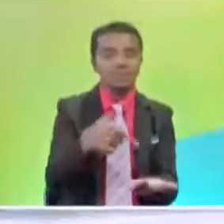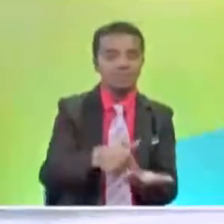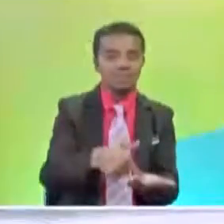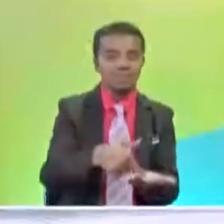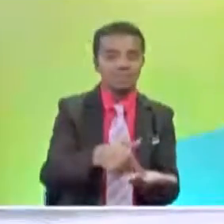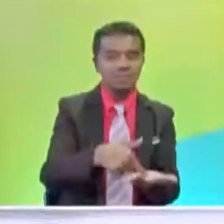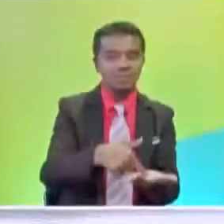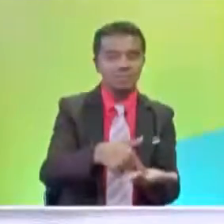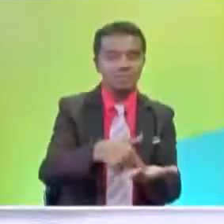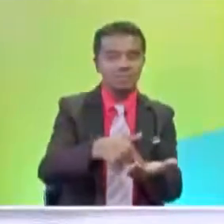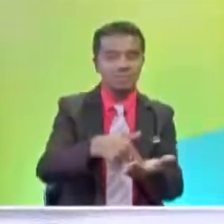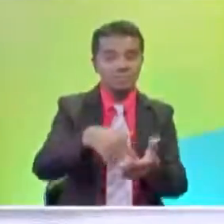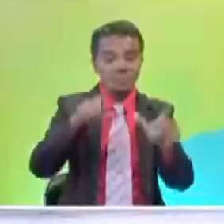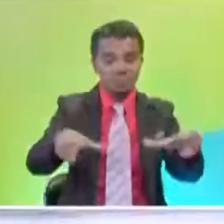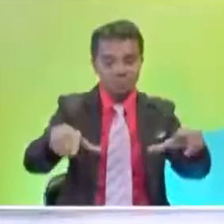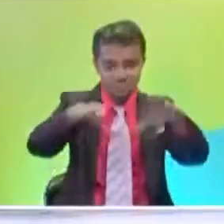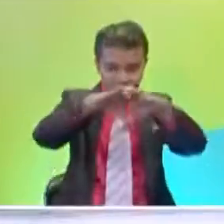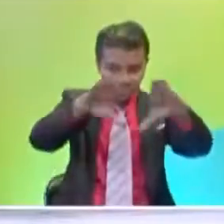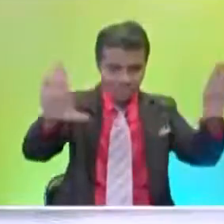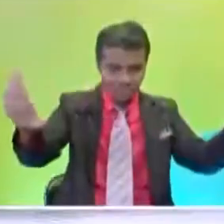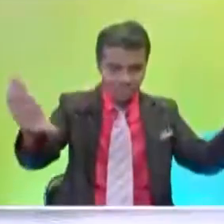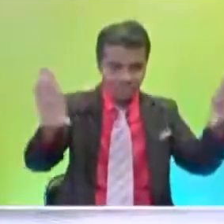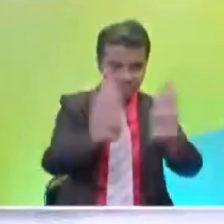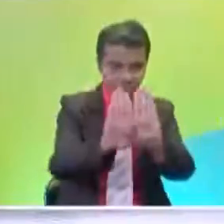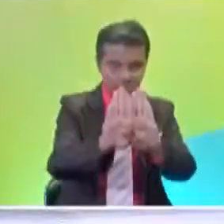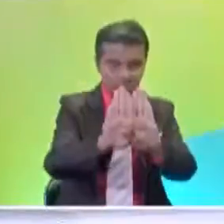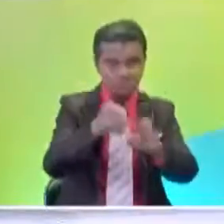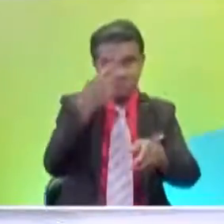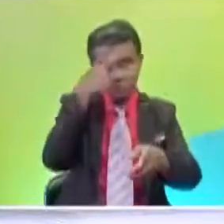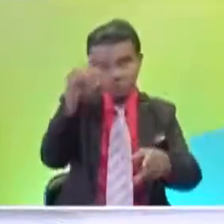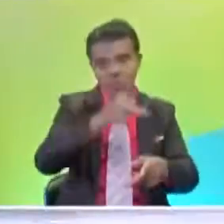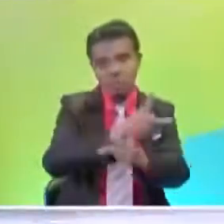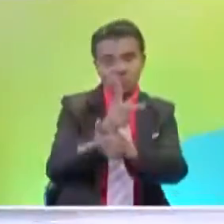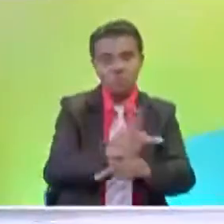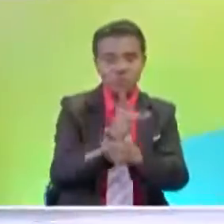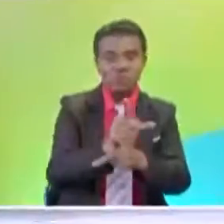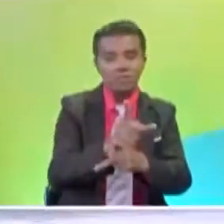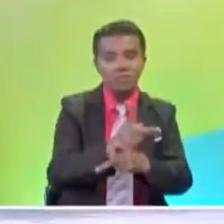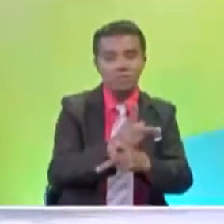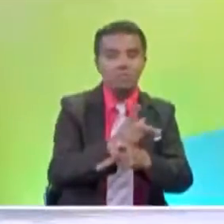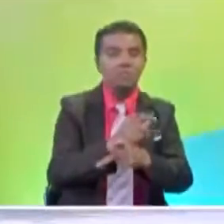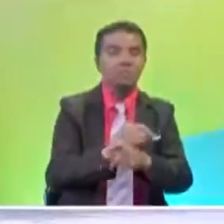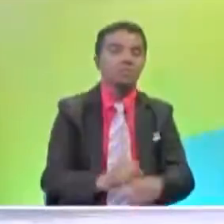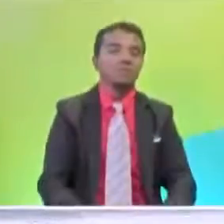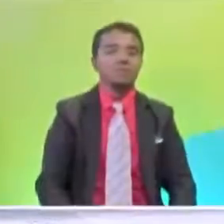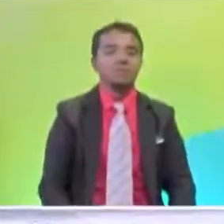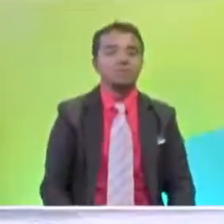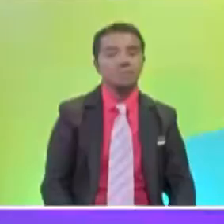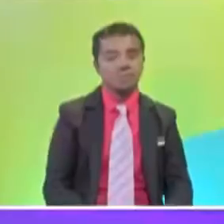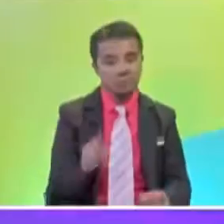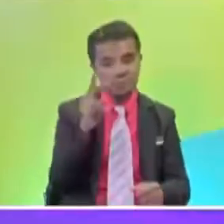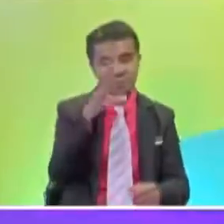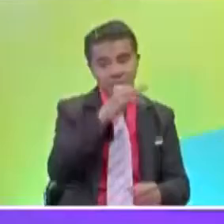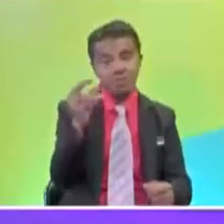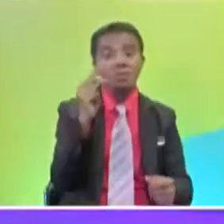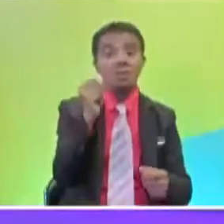Terkena benih ini dan benih akan dapat tumbuh dengan cantik. Baiklah. Menarik. Maka